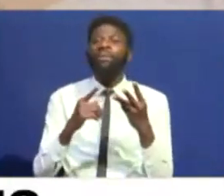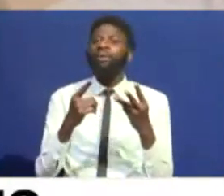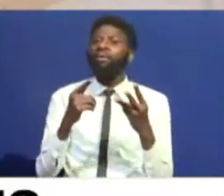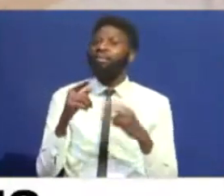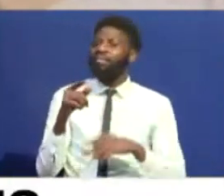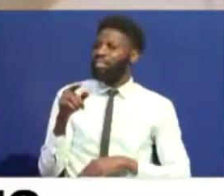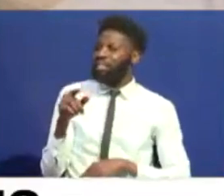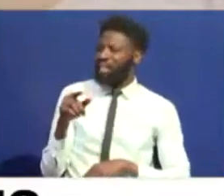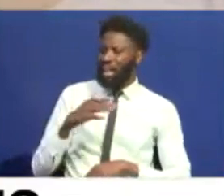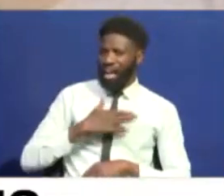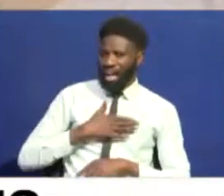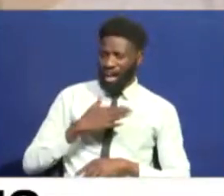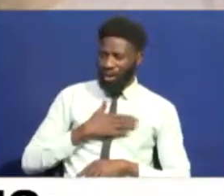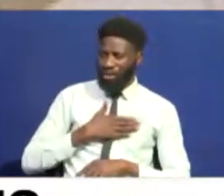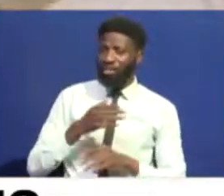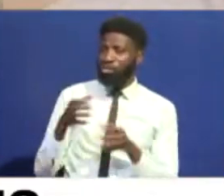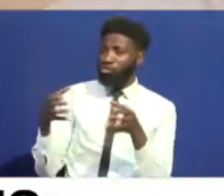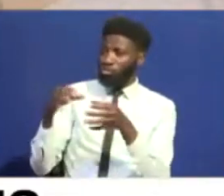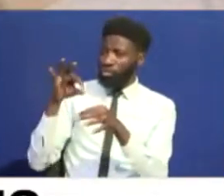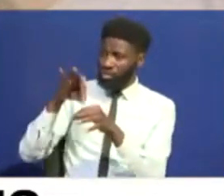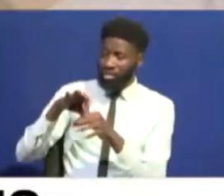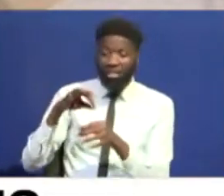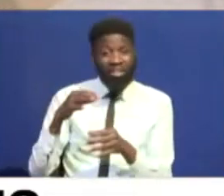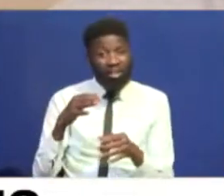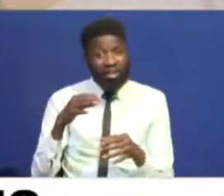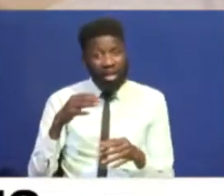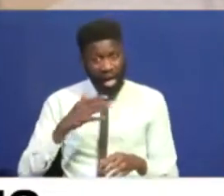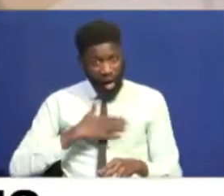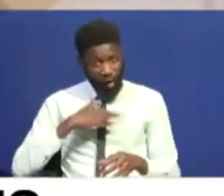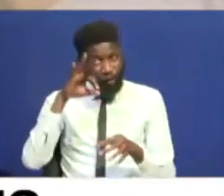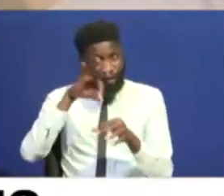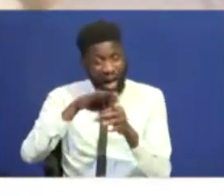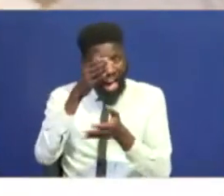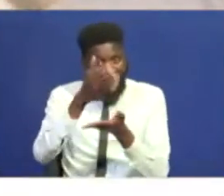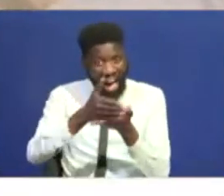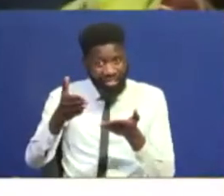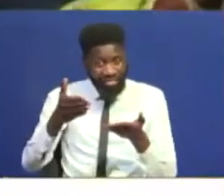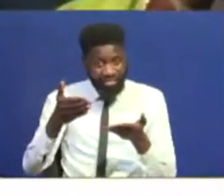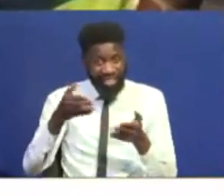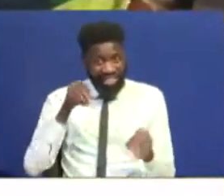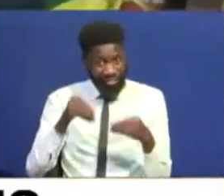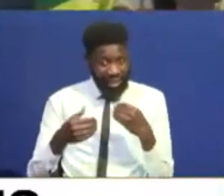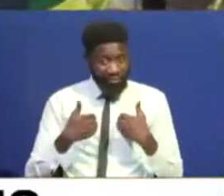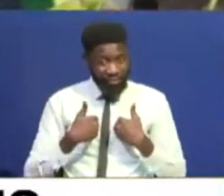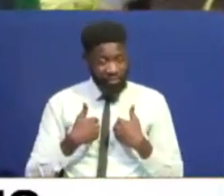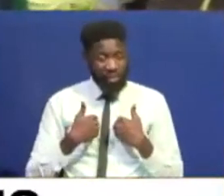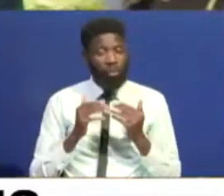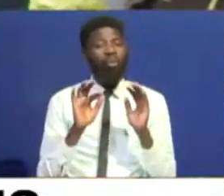Kwani kura yetu ikiwa kwa kontebe, inaingianga ikiwa nusu. Kama vile mimi niko nusu mlingoti.